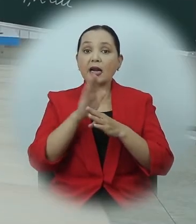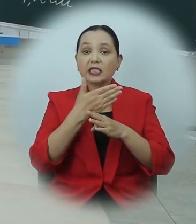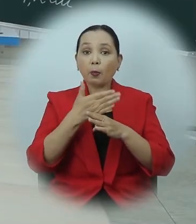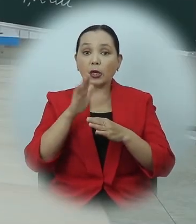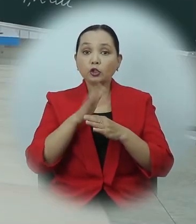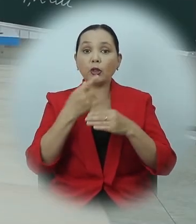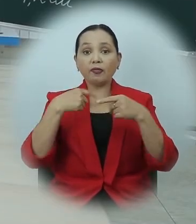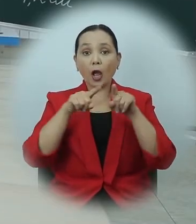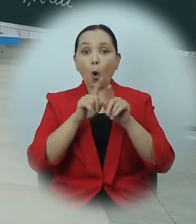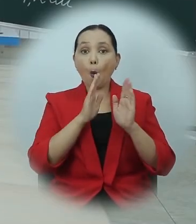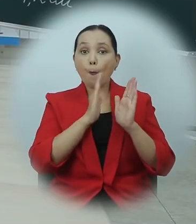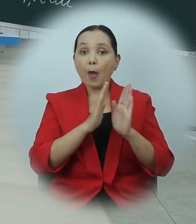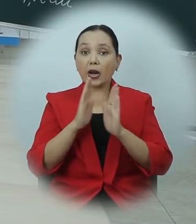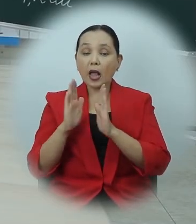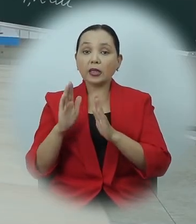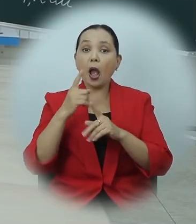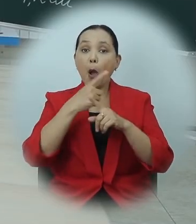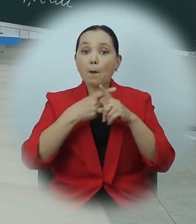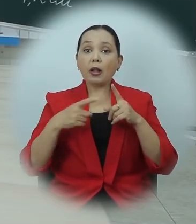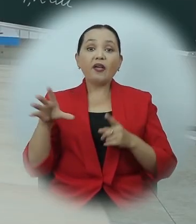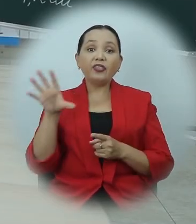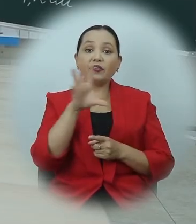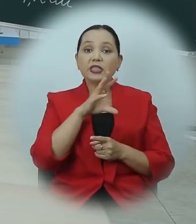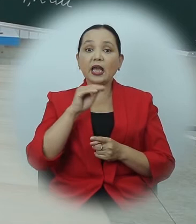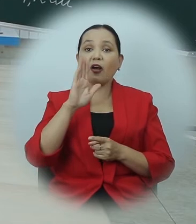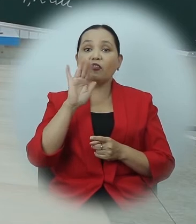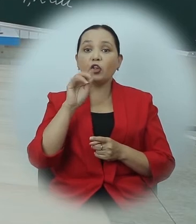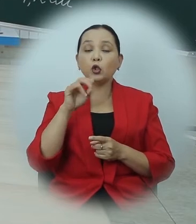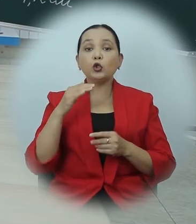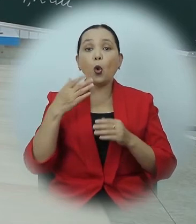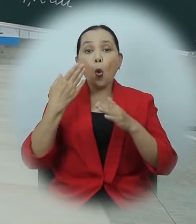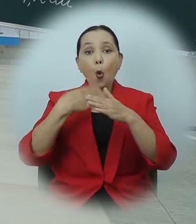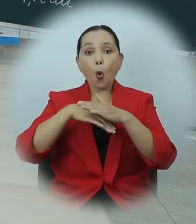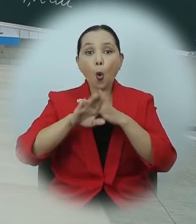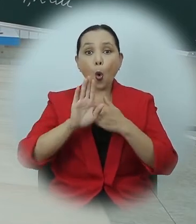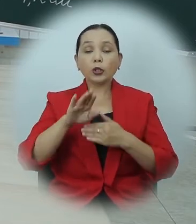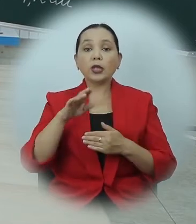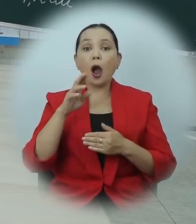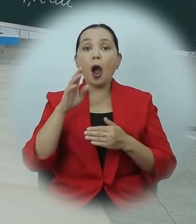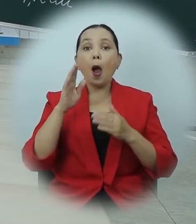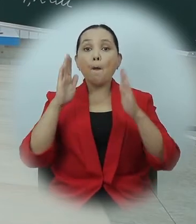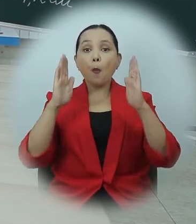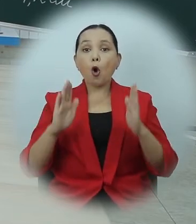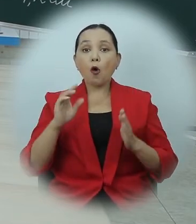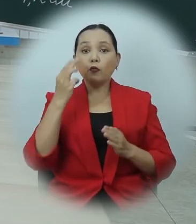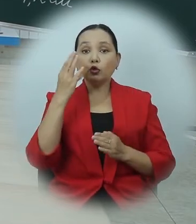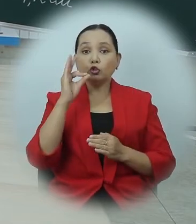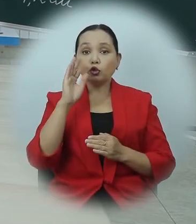Распределяем в таком порядке. Половина всех выточек уходит в боковой шов.